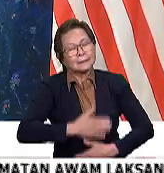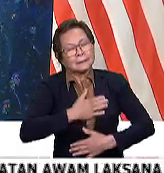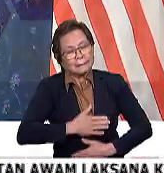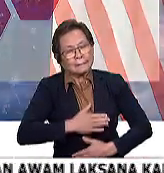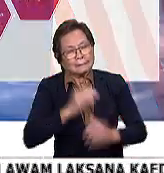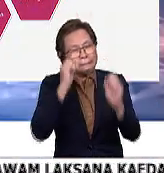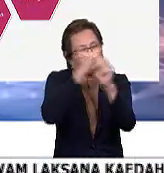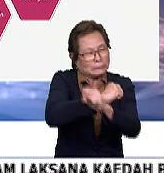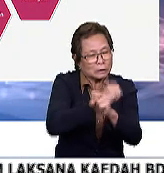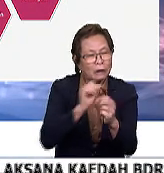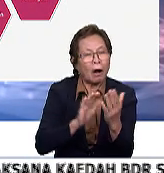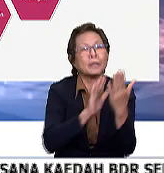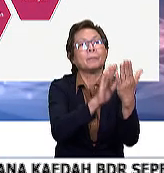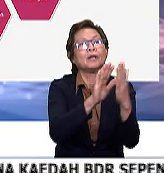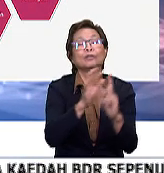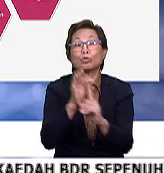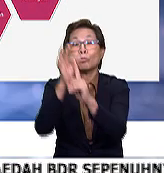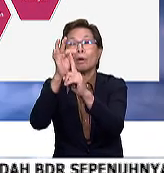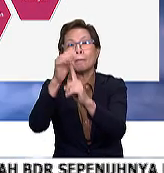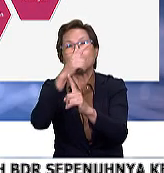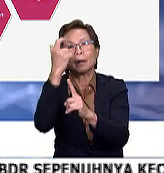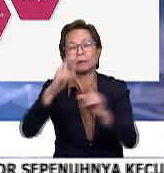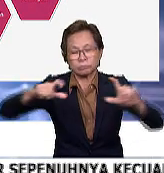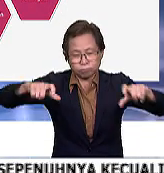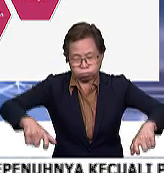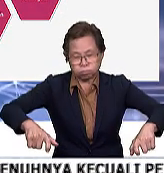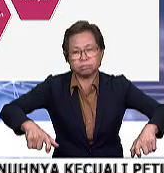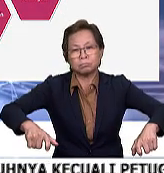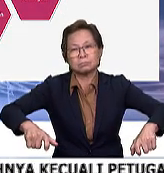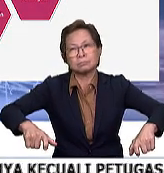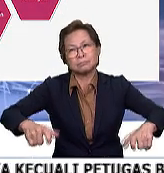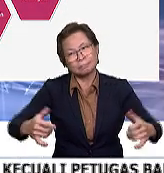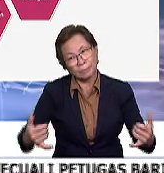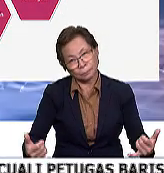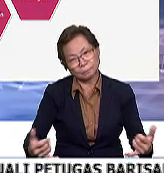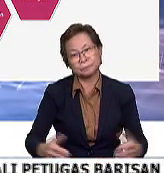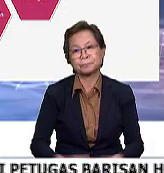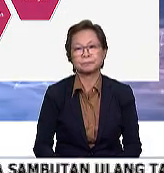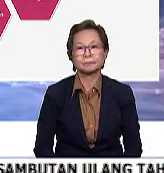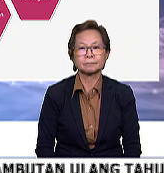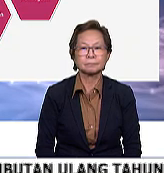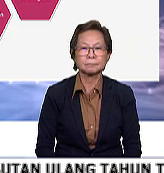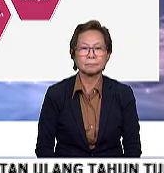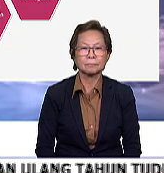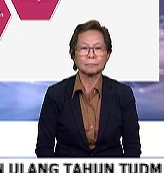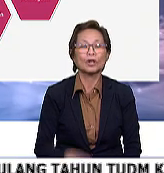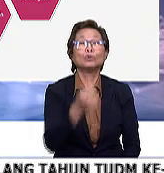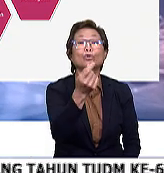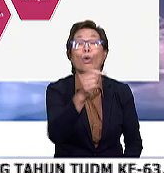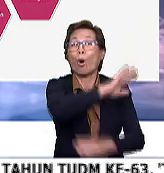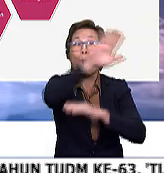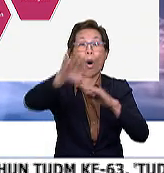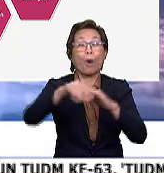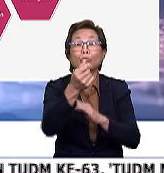yang dihadapi utamanya ekoran pelaksanaan pkpp Pada masehi nilai